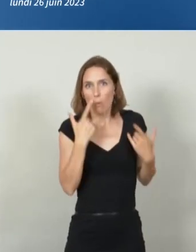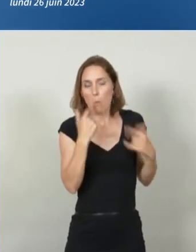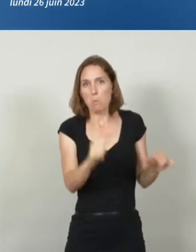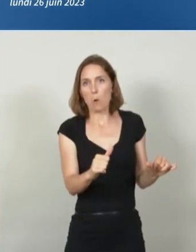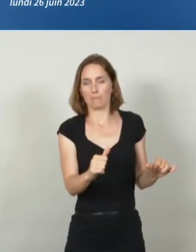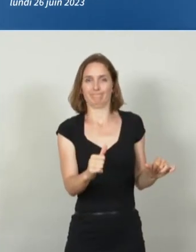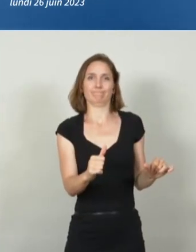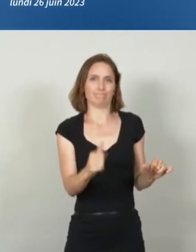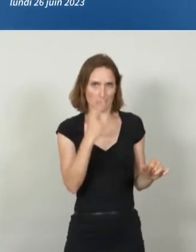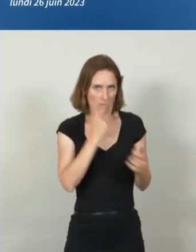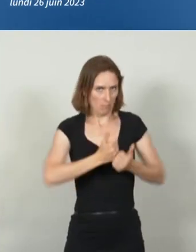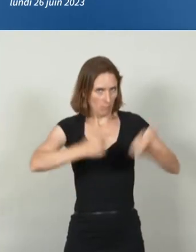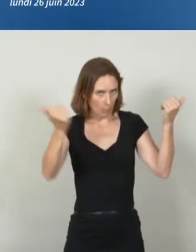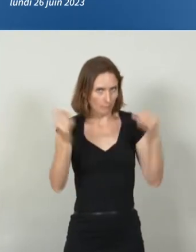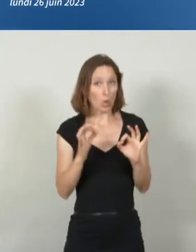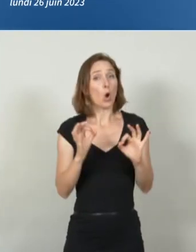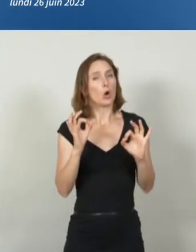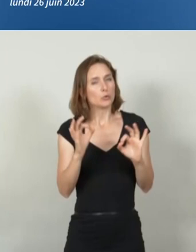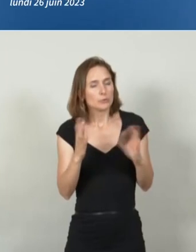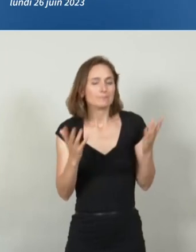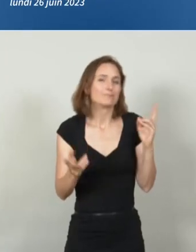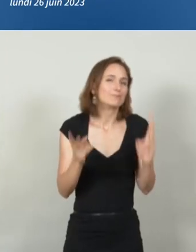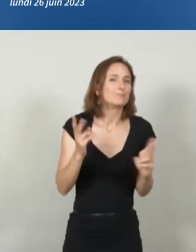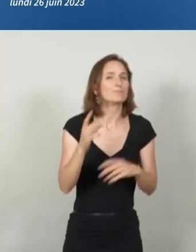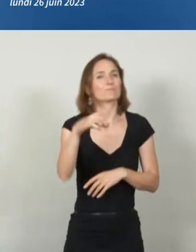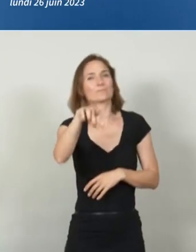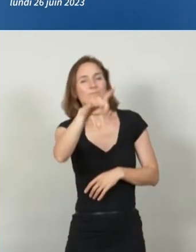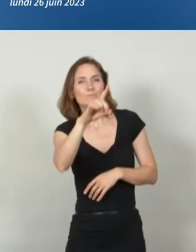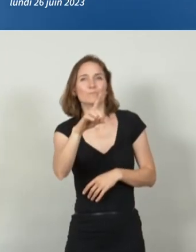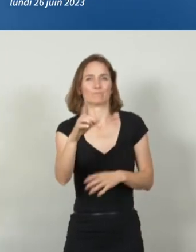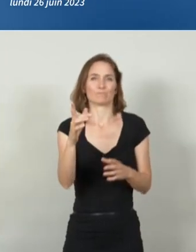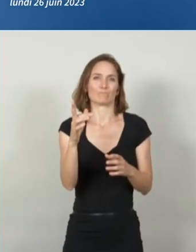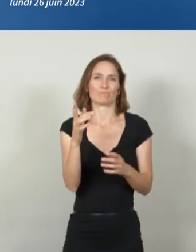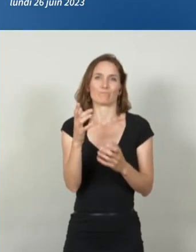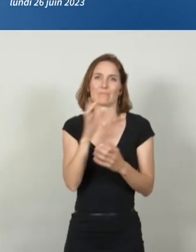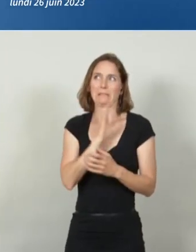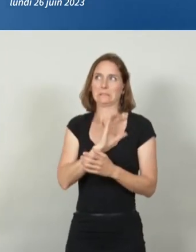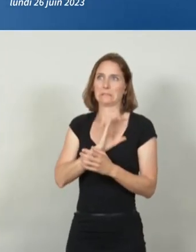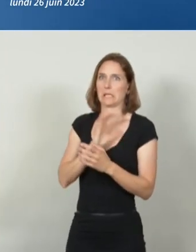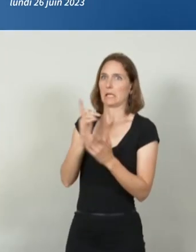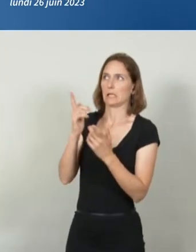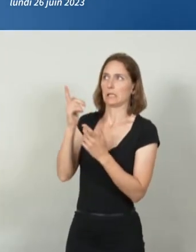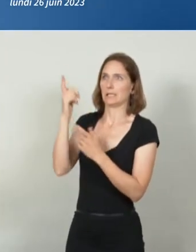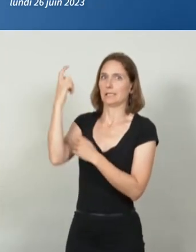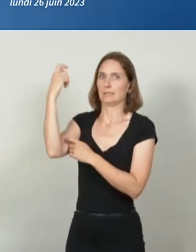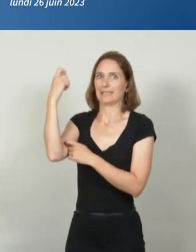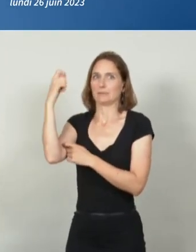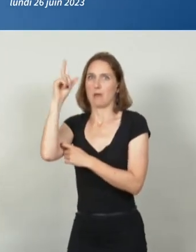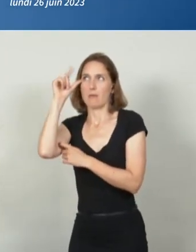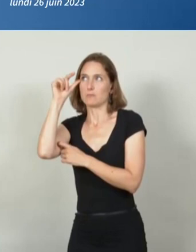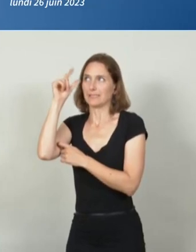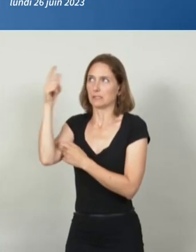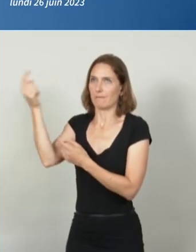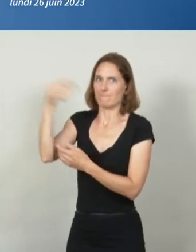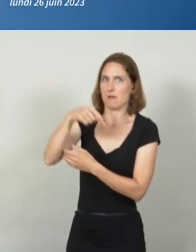il y a eu une petite tentative de piéger le président de la République qui venait venait pas on savait trop alors qu'il y avait jamais eu d'engagement